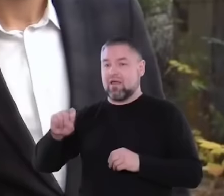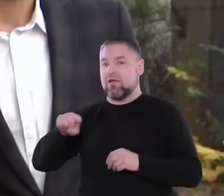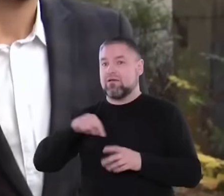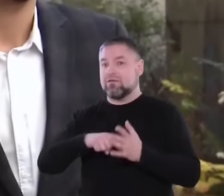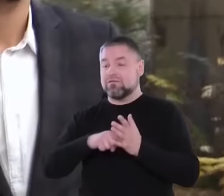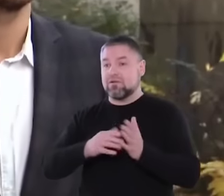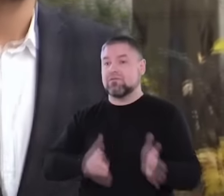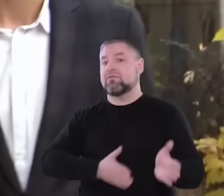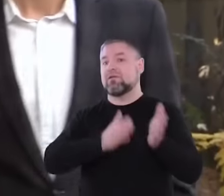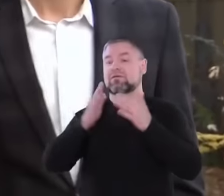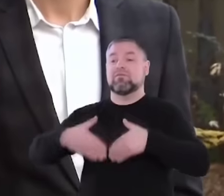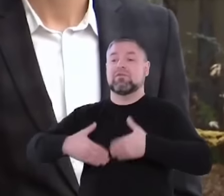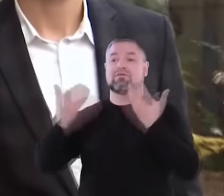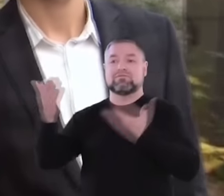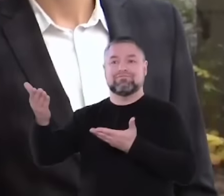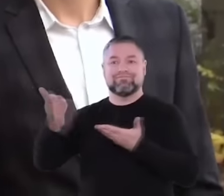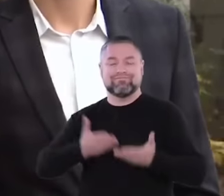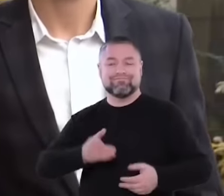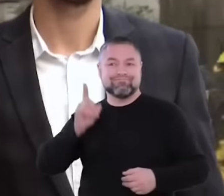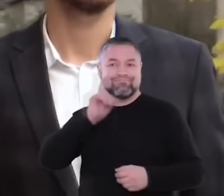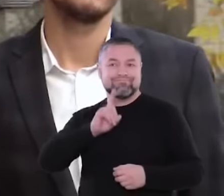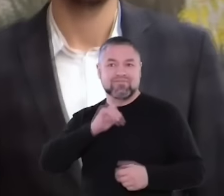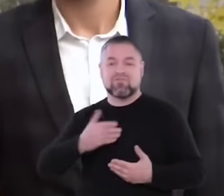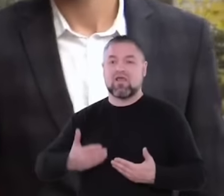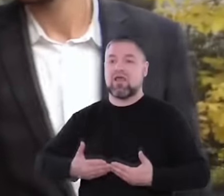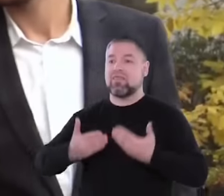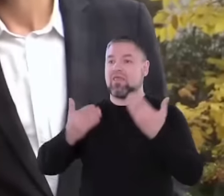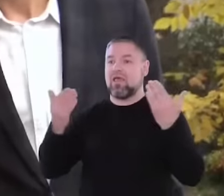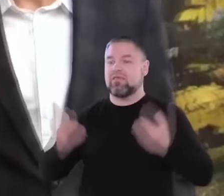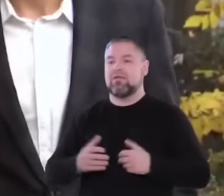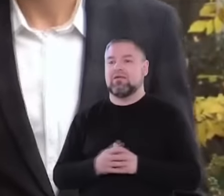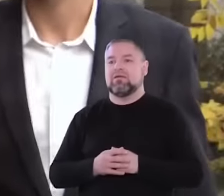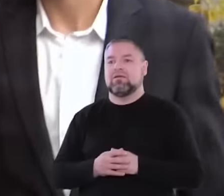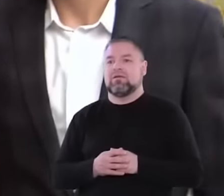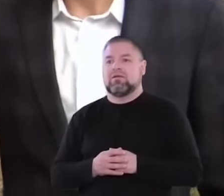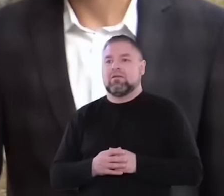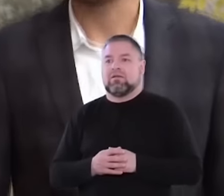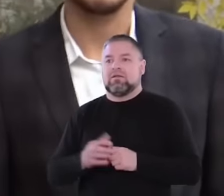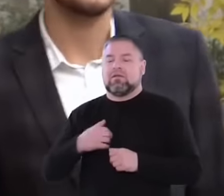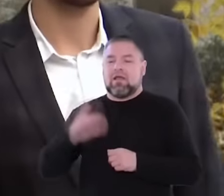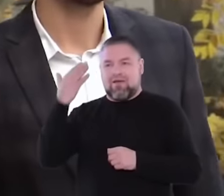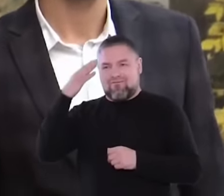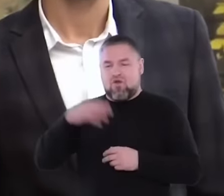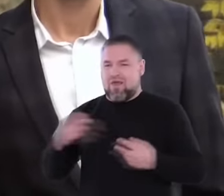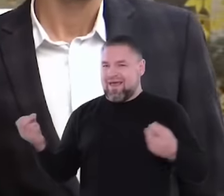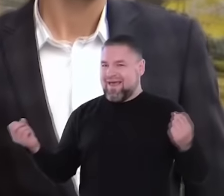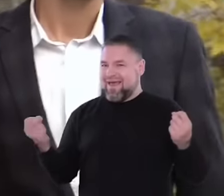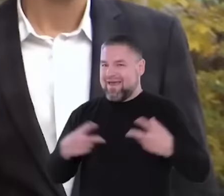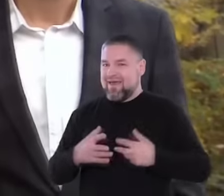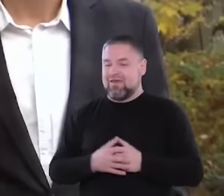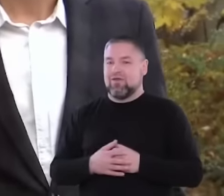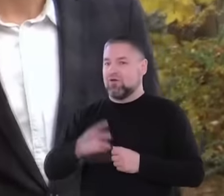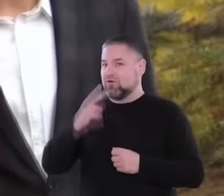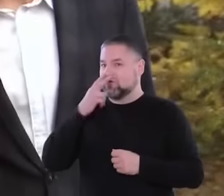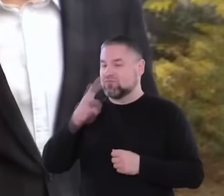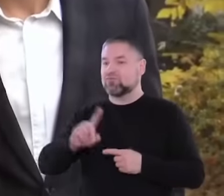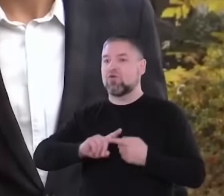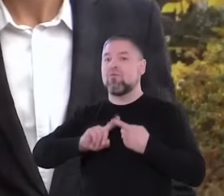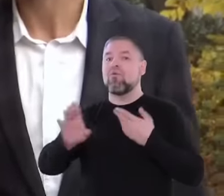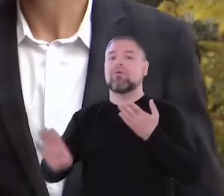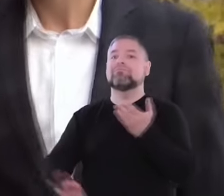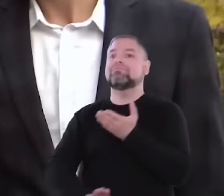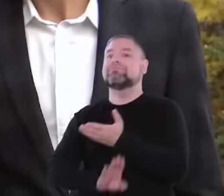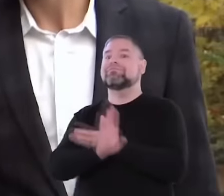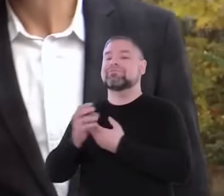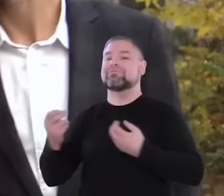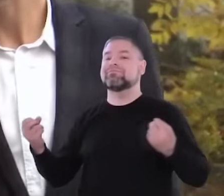jednak dopiero kolejnego dnia zaprosiła mężczyznę do teatru. No ja tam chyba kino wolę bardziej. Zobaczymy, co powiesz po